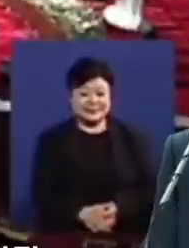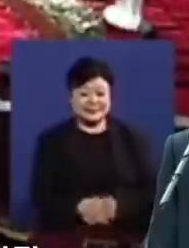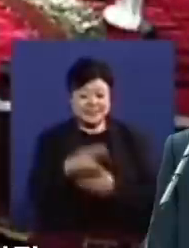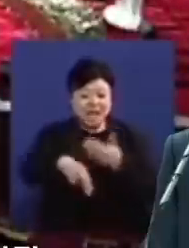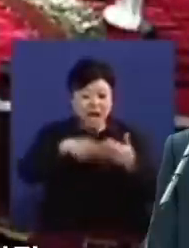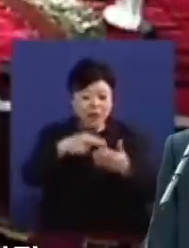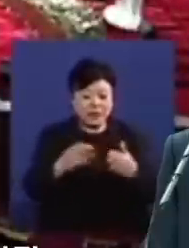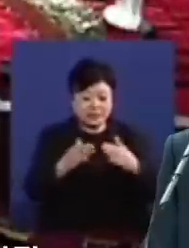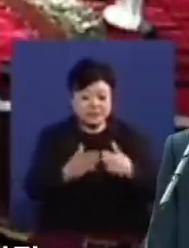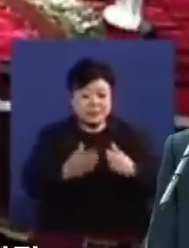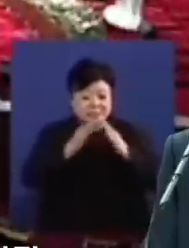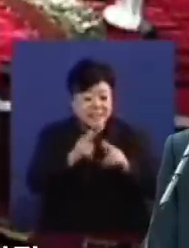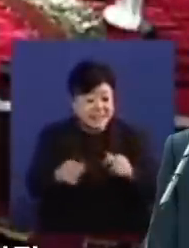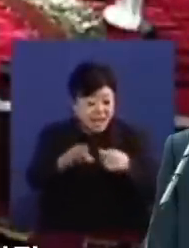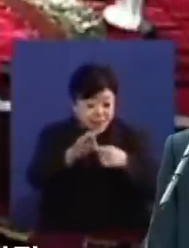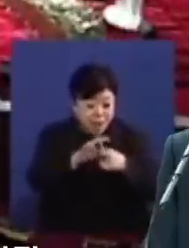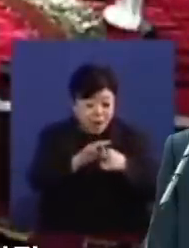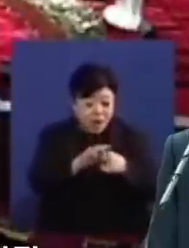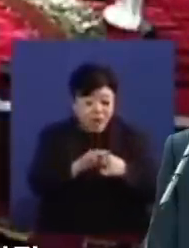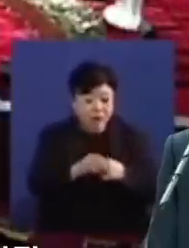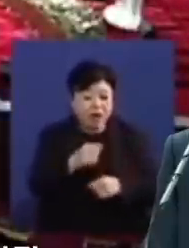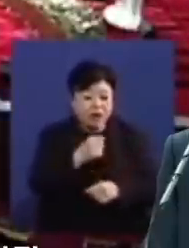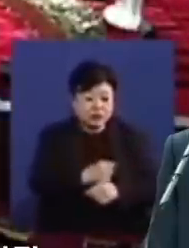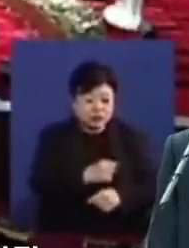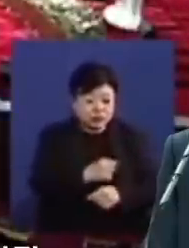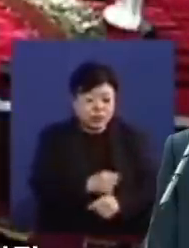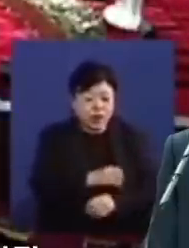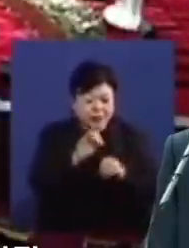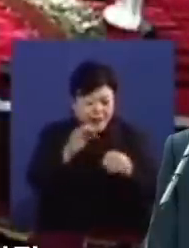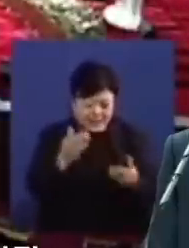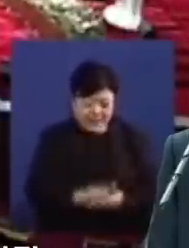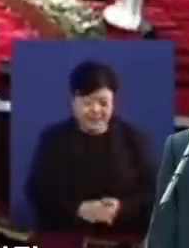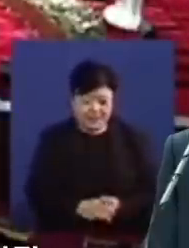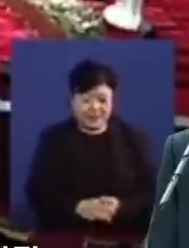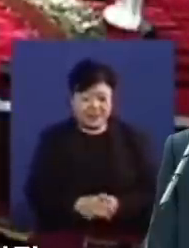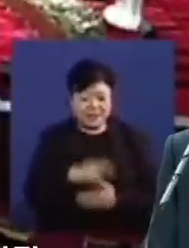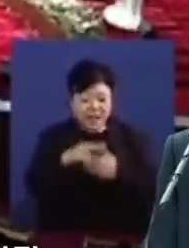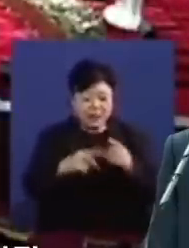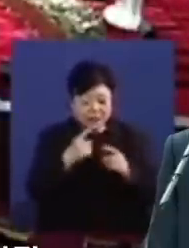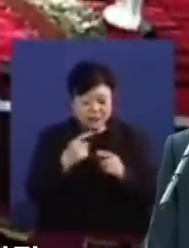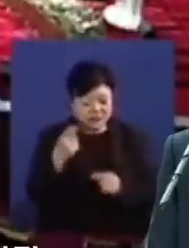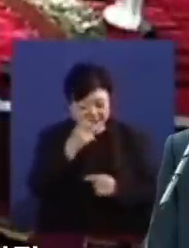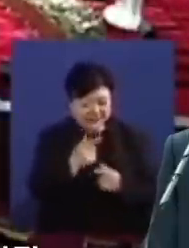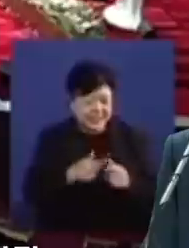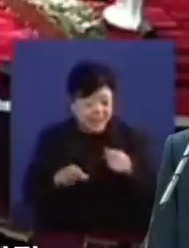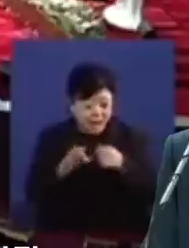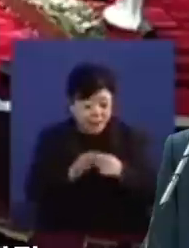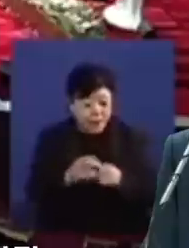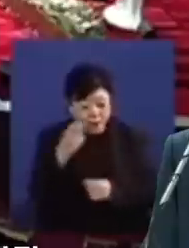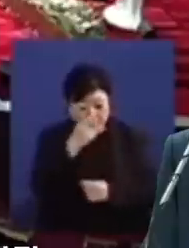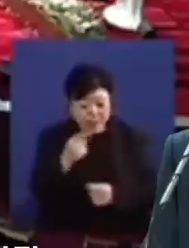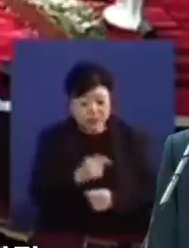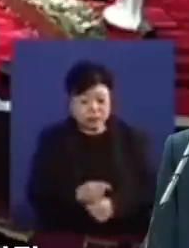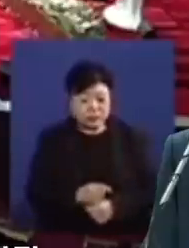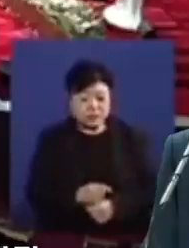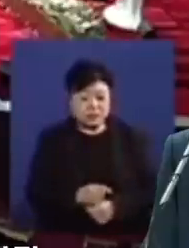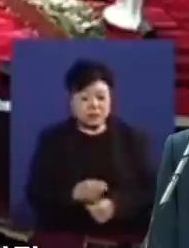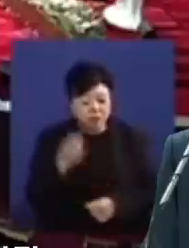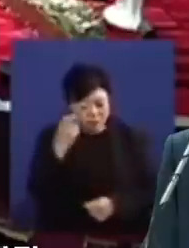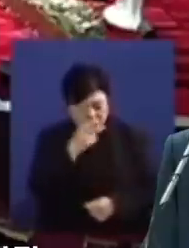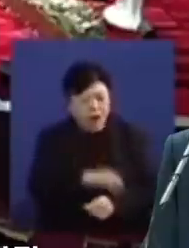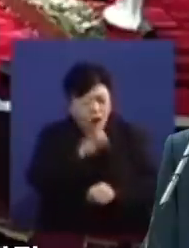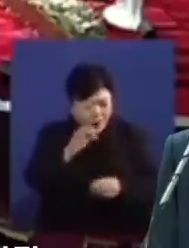야훼께서 집을 짓지 않으면 세우는 자의 수고가 헛되요. 야훼께서 성을 지키지 않으면 파수꾼의 갱성함이